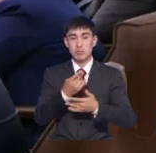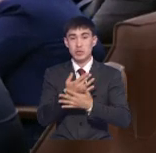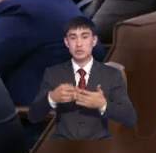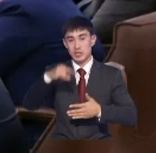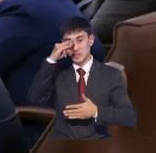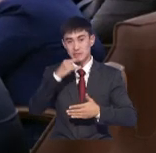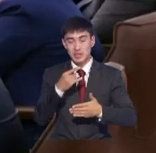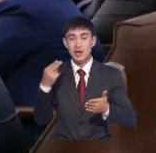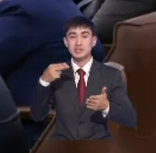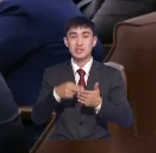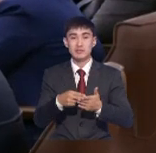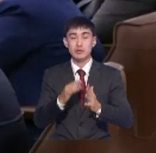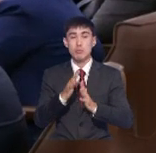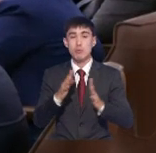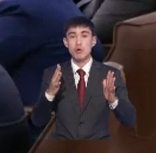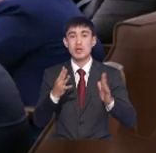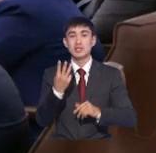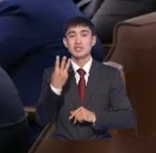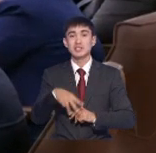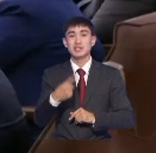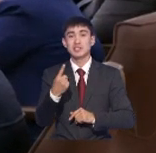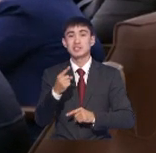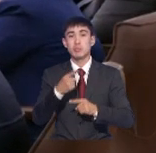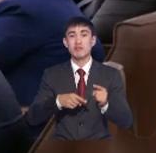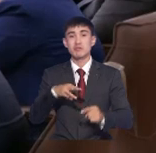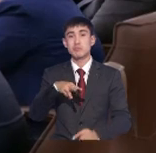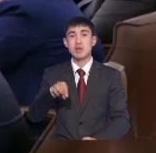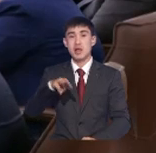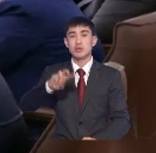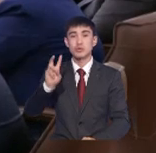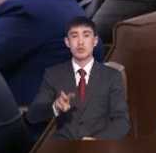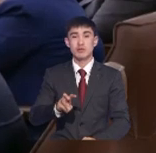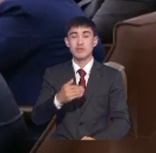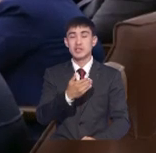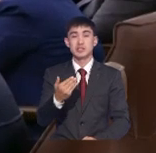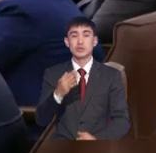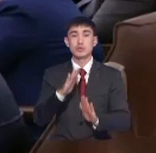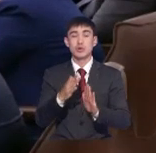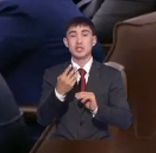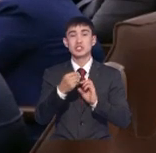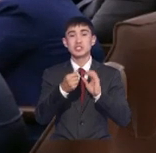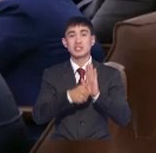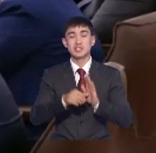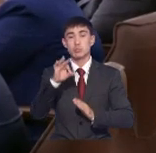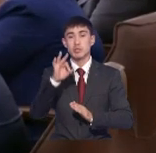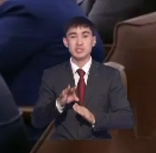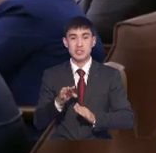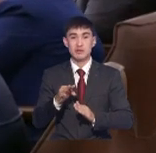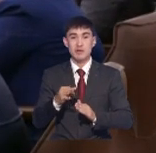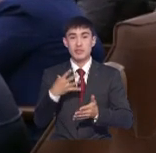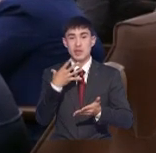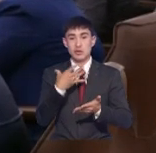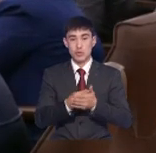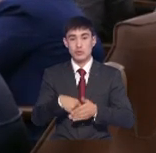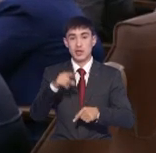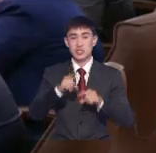Казахстане оценивается в более чем 30 1,5 млрд долларов из них только около 16% приходится на